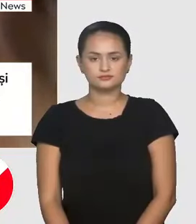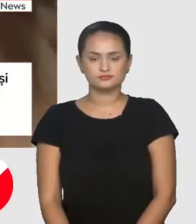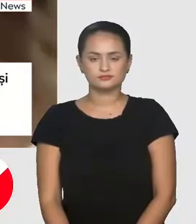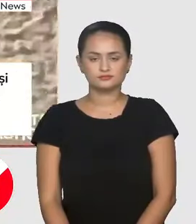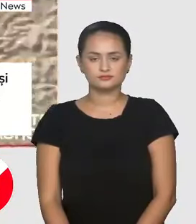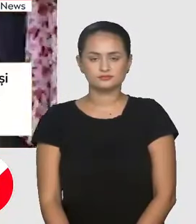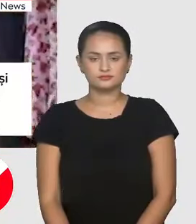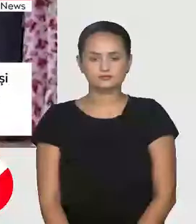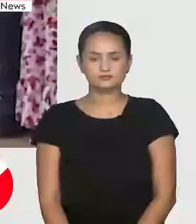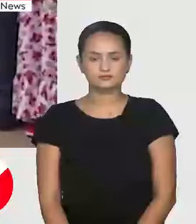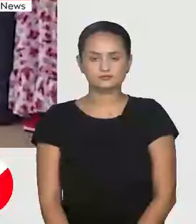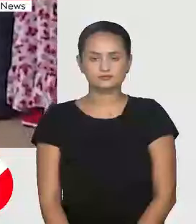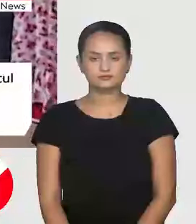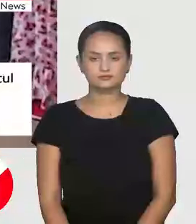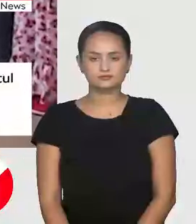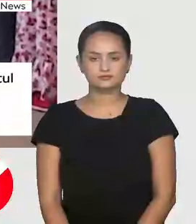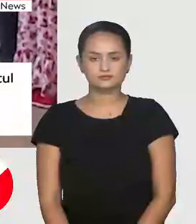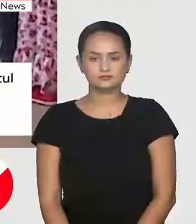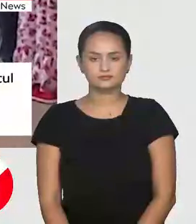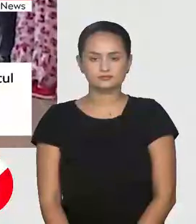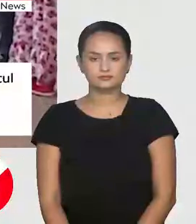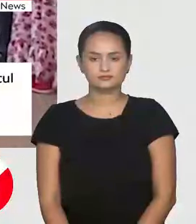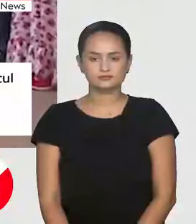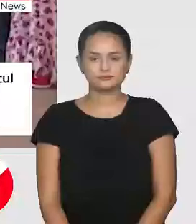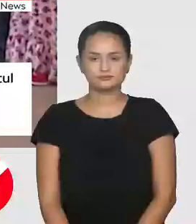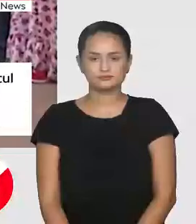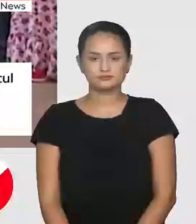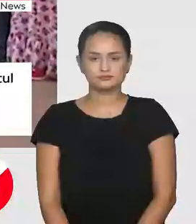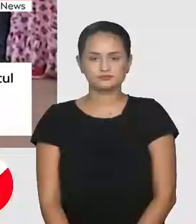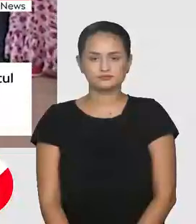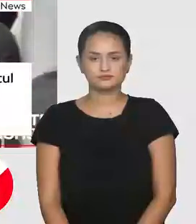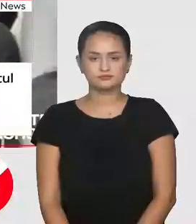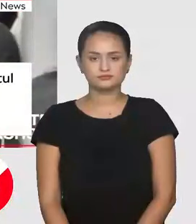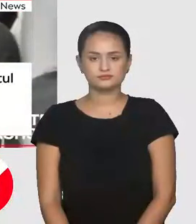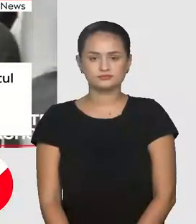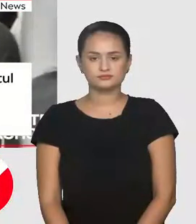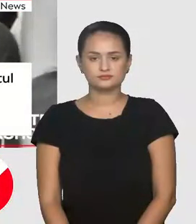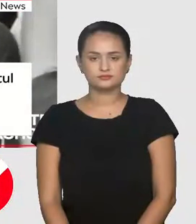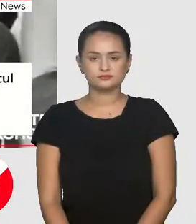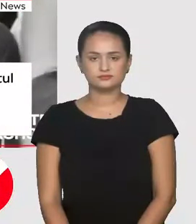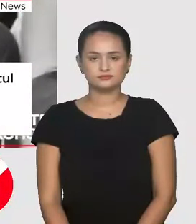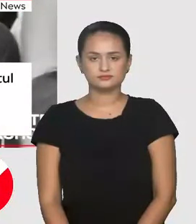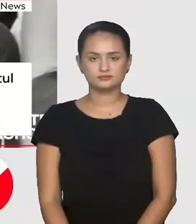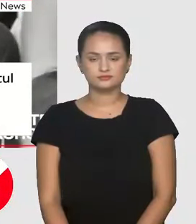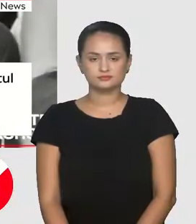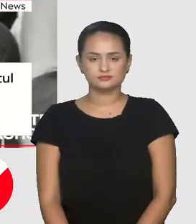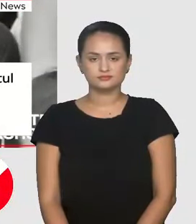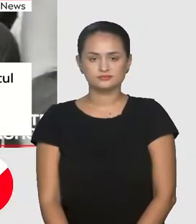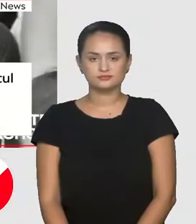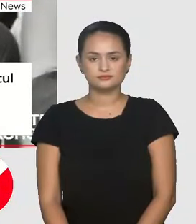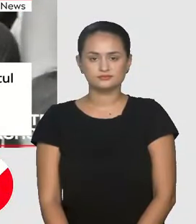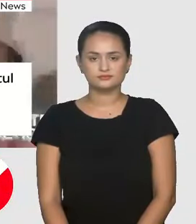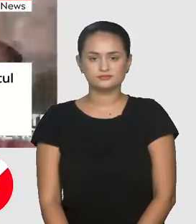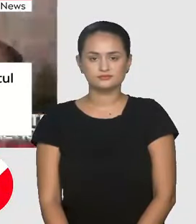datorită ei. Brigitte Macron devorează un roman pe zi, iar printre preferați se numără Maupassant sau Flaubert, dar și